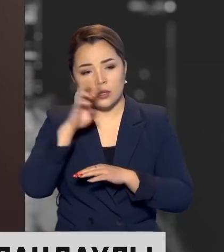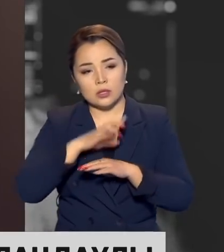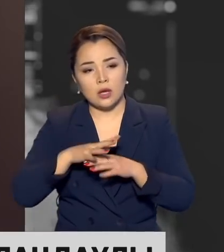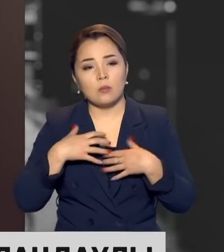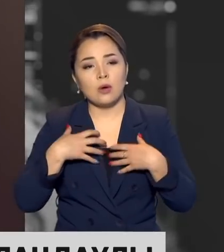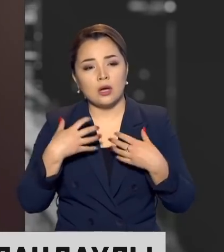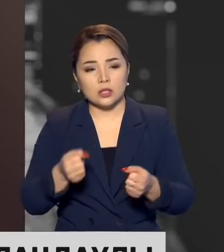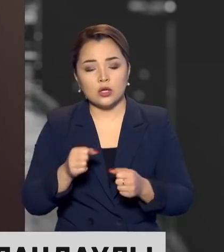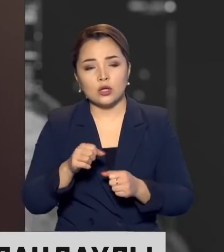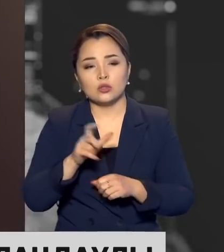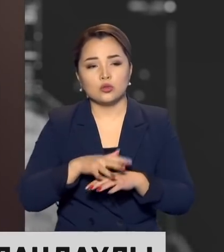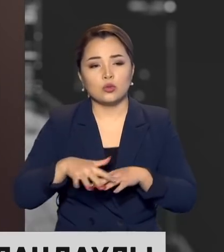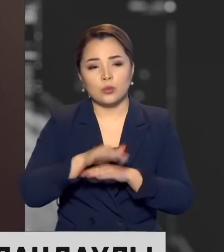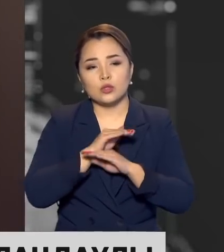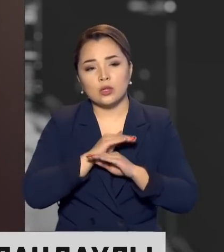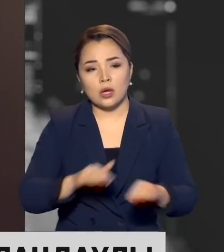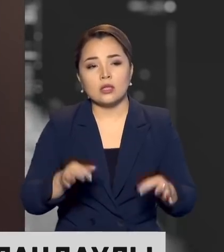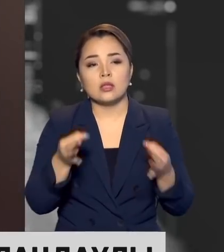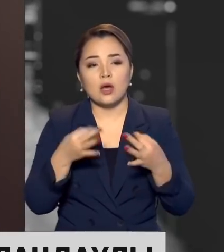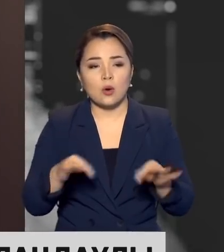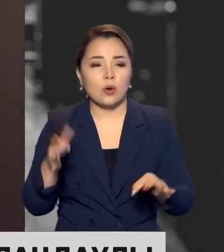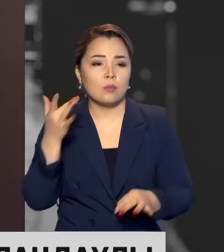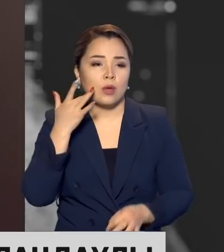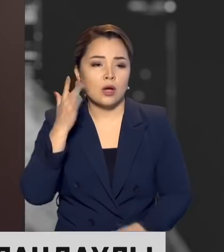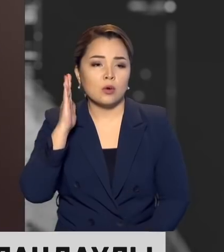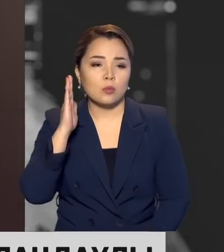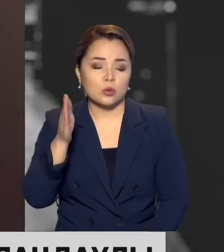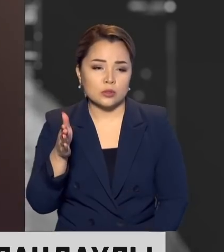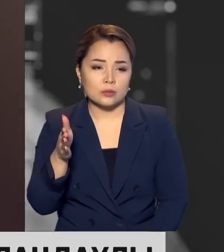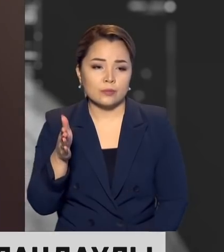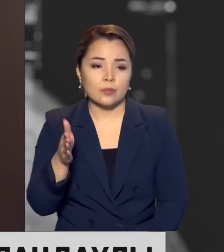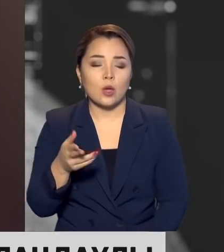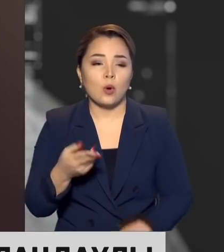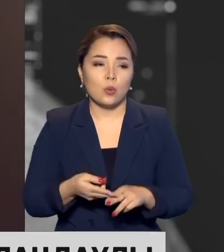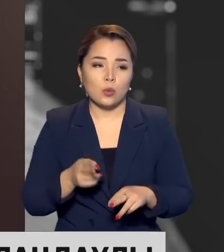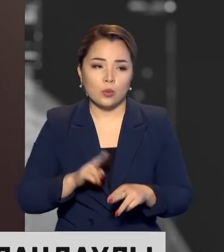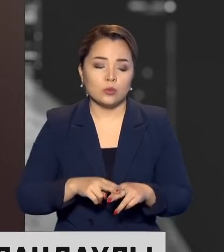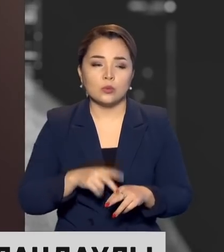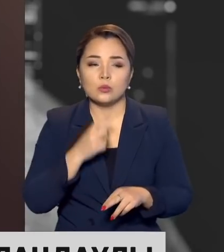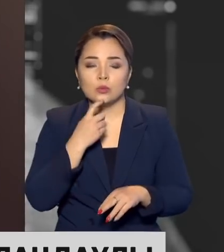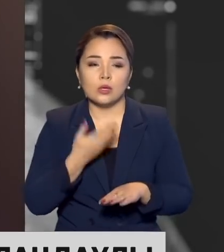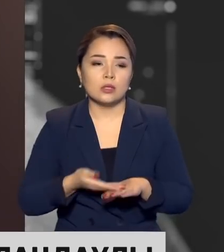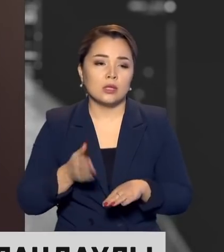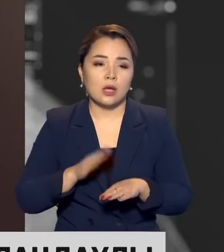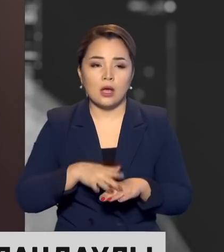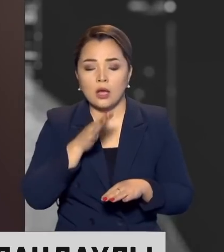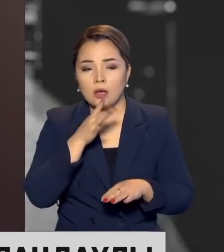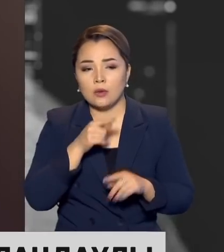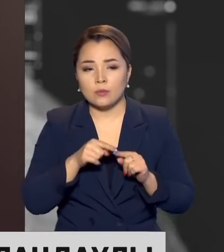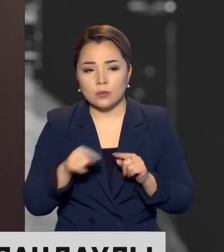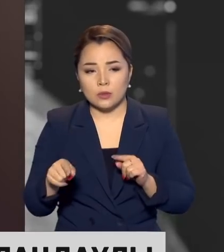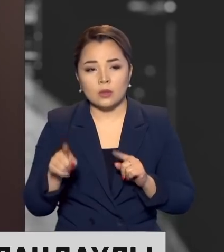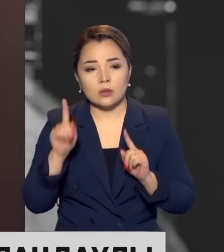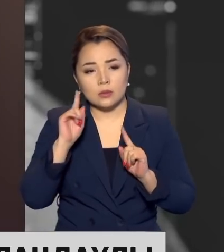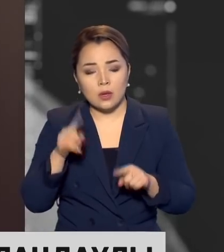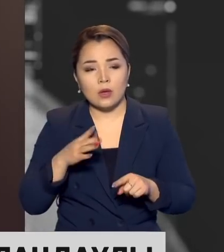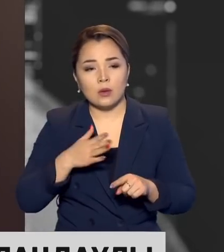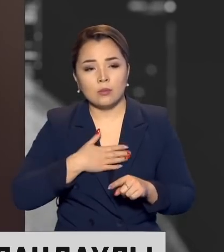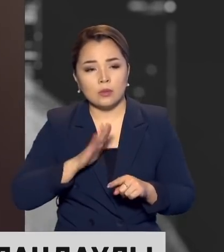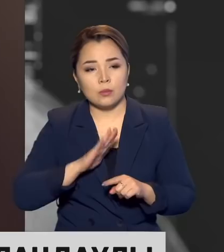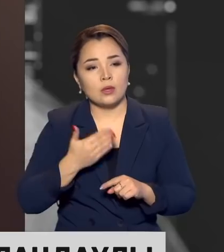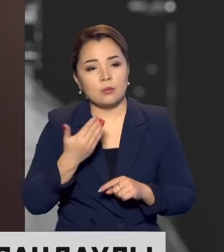жұртымыз тыныш, тәуелсіздігіміз мәңгі болсын. Осы қиын күндерде мен емес, біз болуымыз